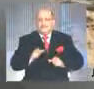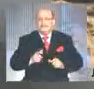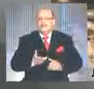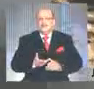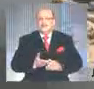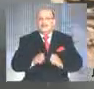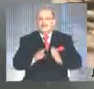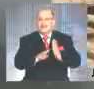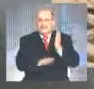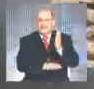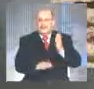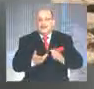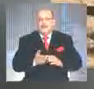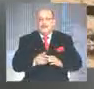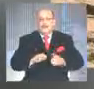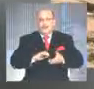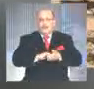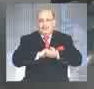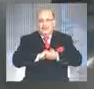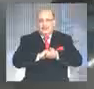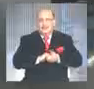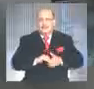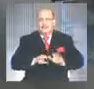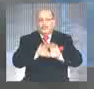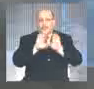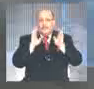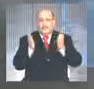وسياسيون ونقابيون.